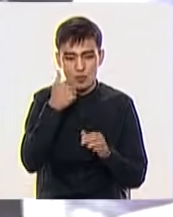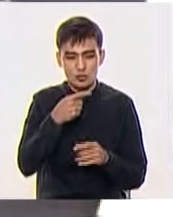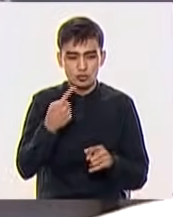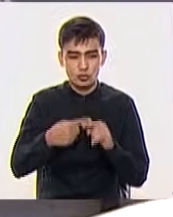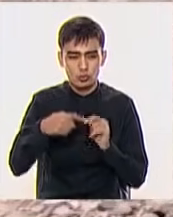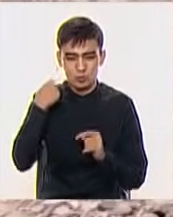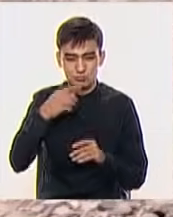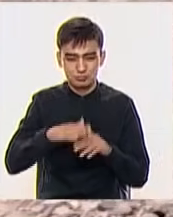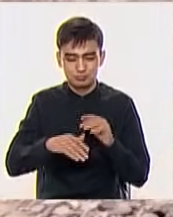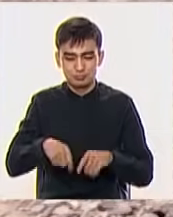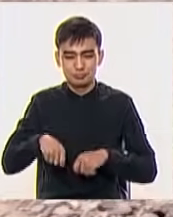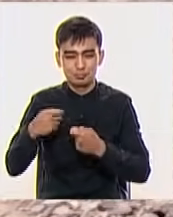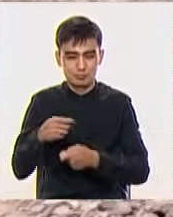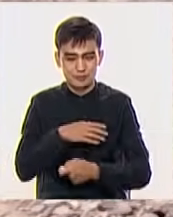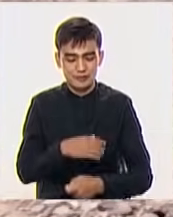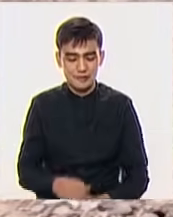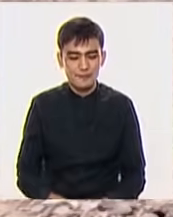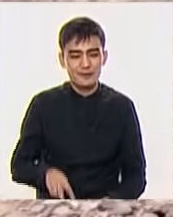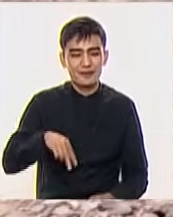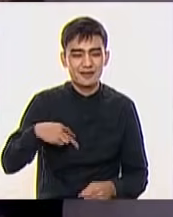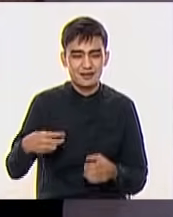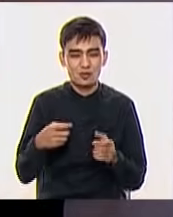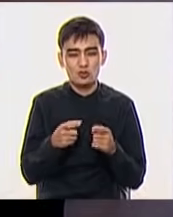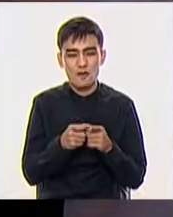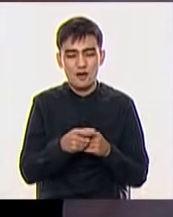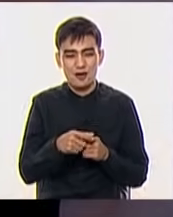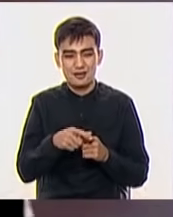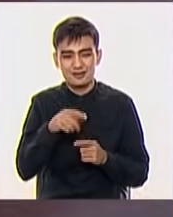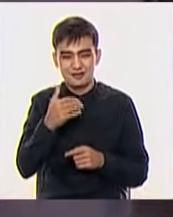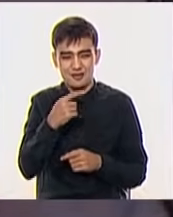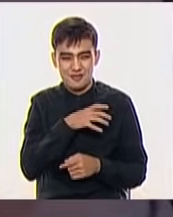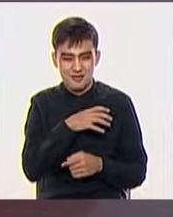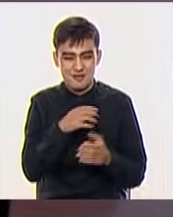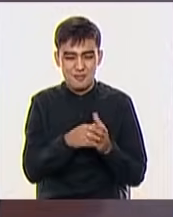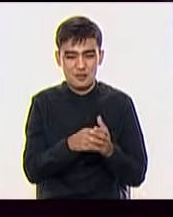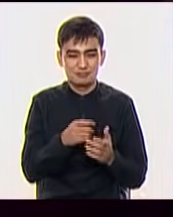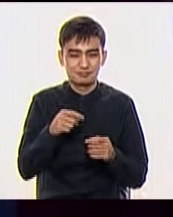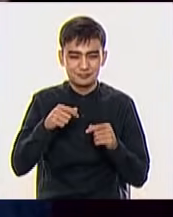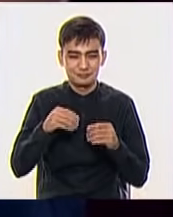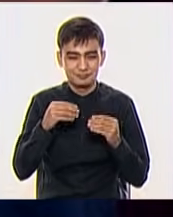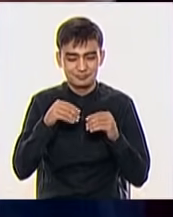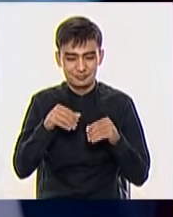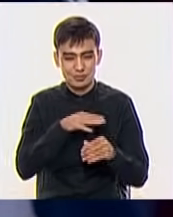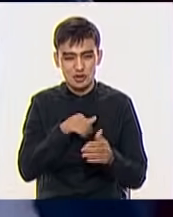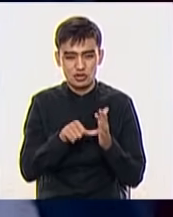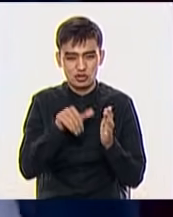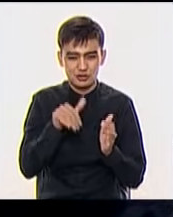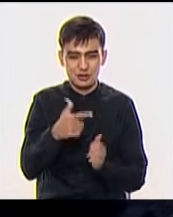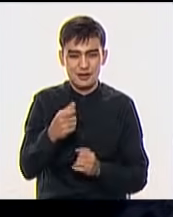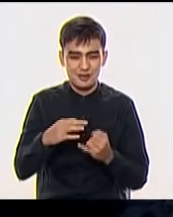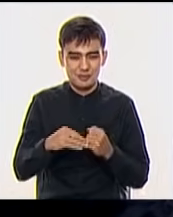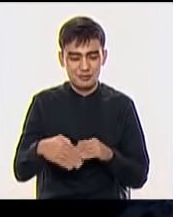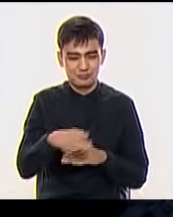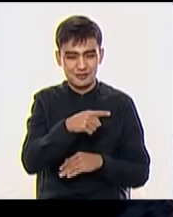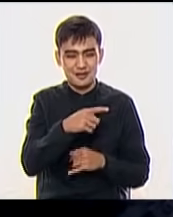руки. По словам директора компании, выращивающей пшеницу, на их балансе действительно числится почти 6 тысяч гектаров в